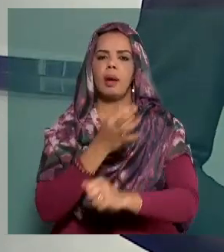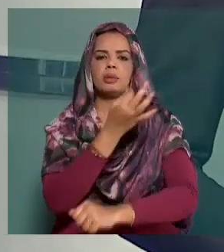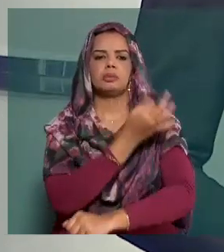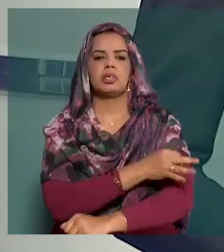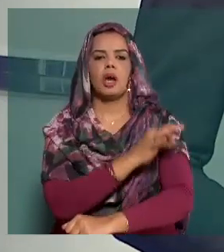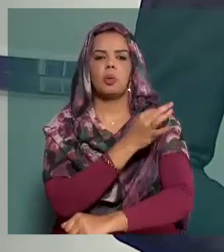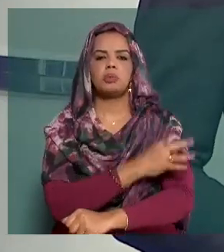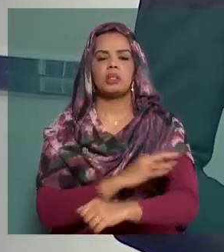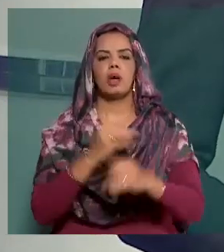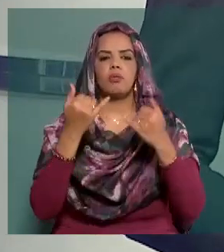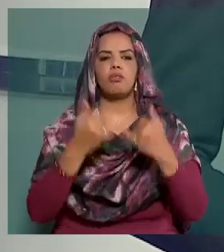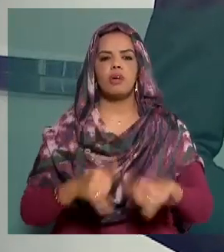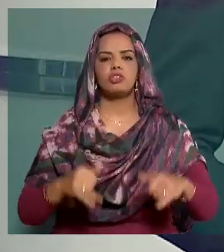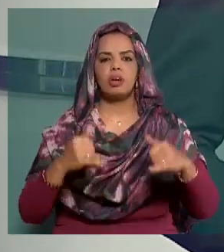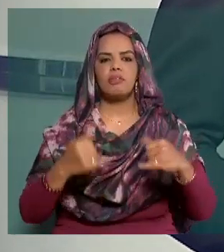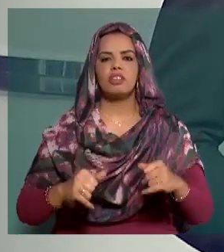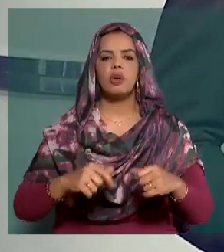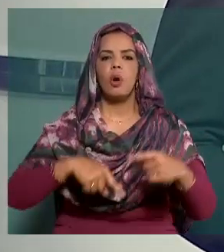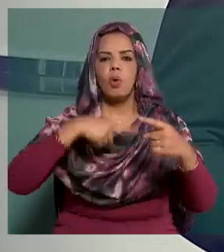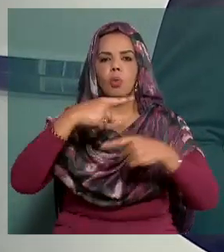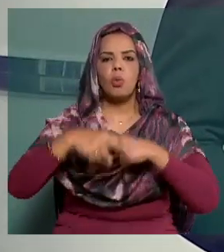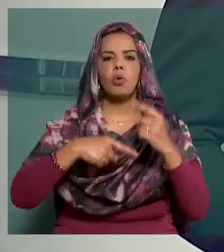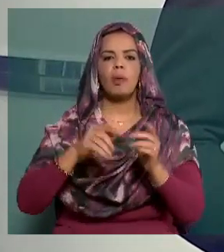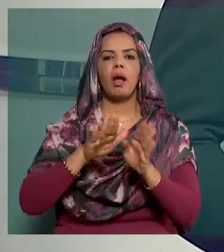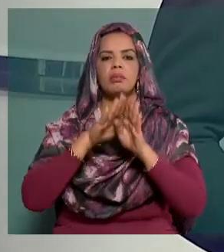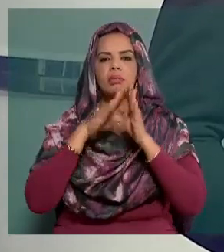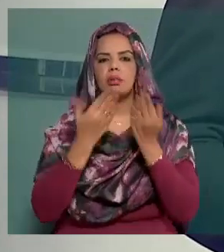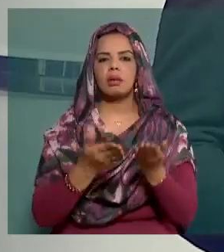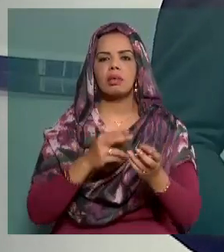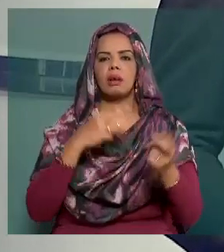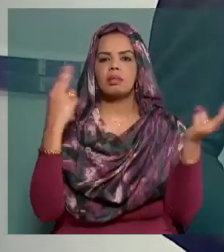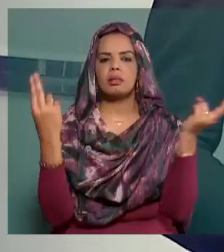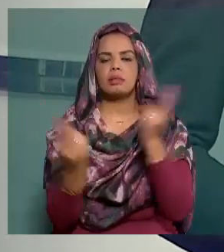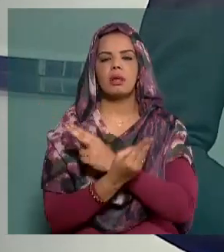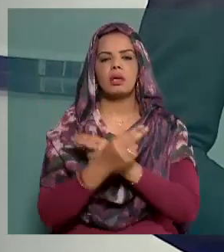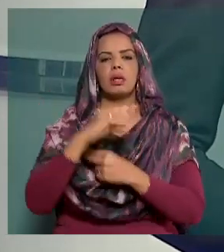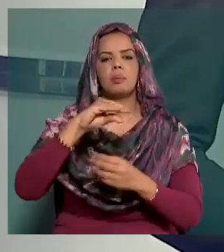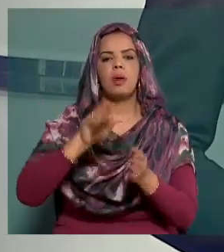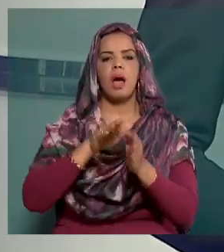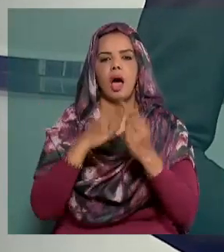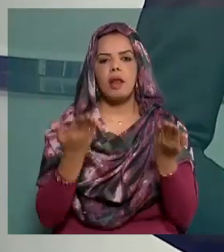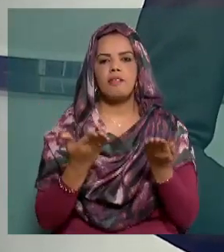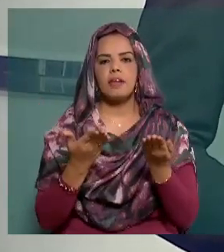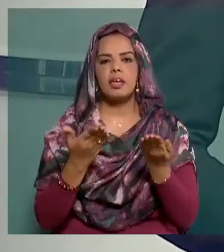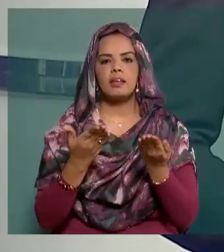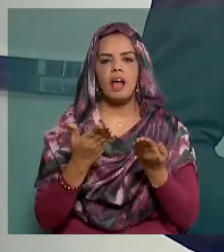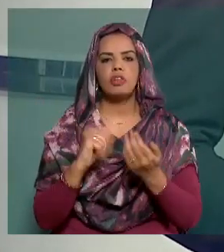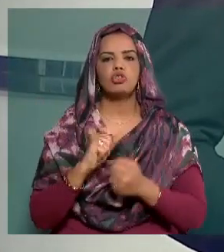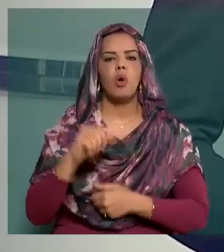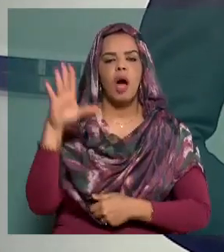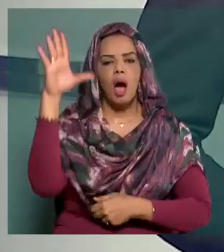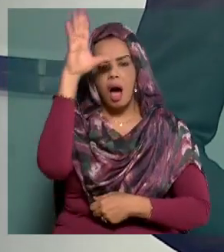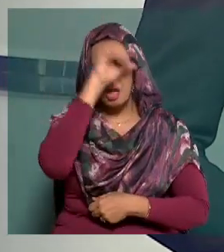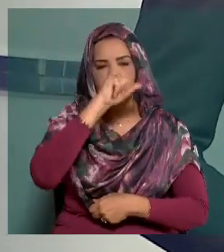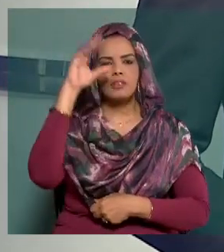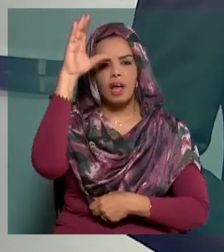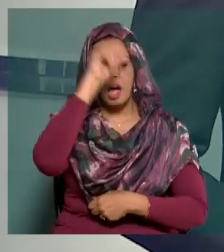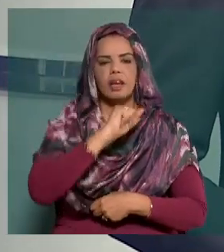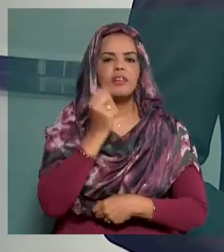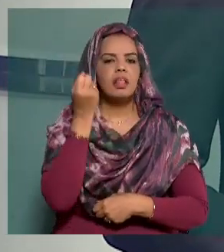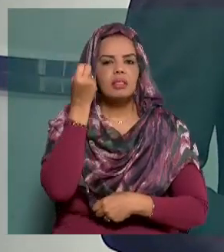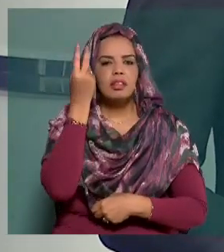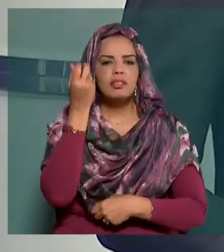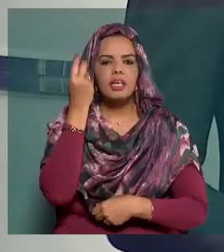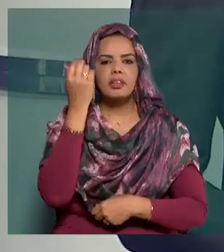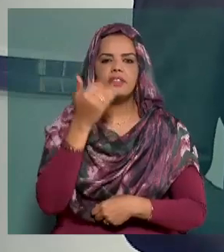الفاشلة وتغيير المناهج الدراسية بلا أساس علمي، حيث يستند إلى الحفظ والتلقين ولا يشجع على التفكير